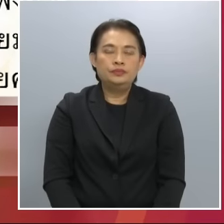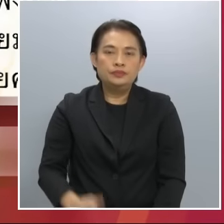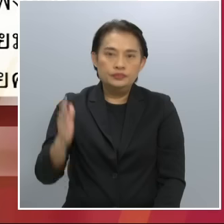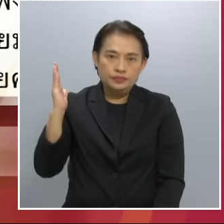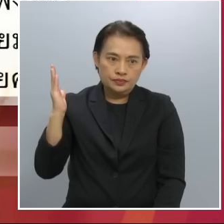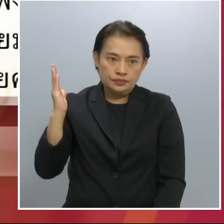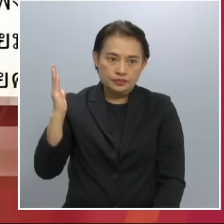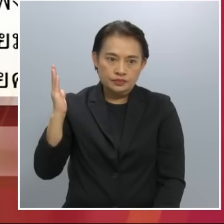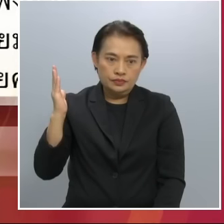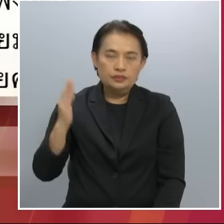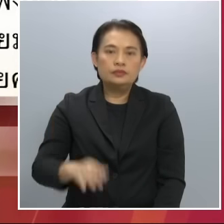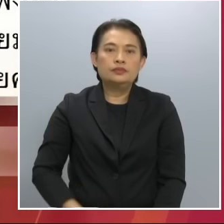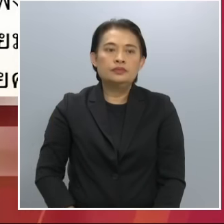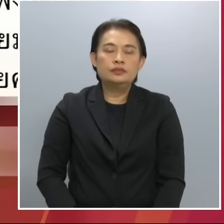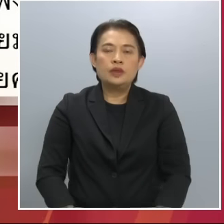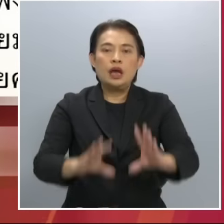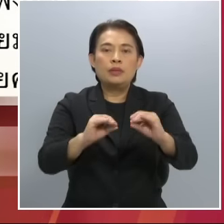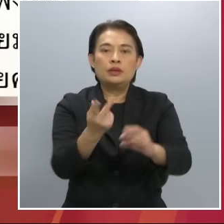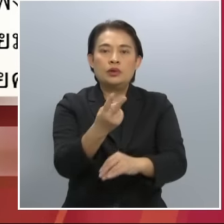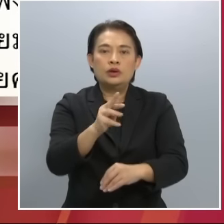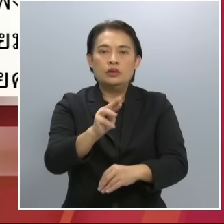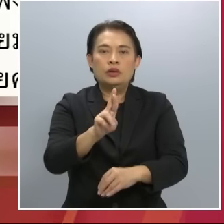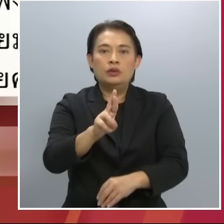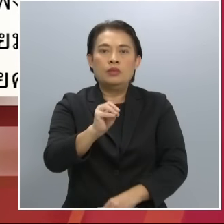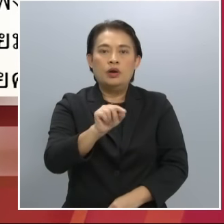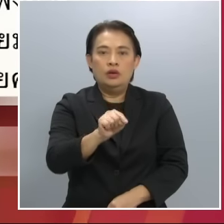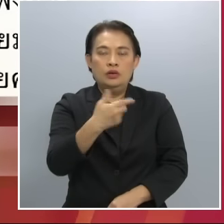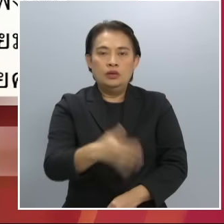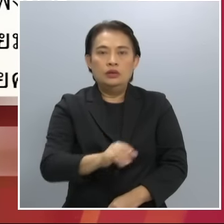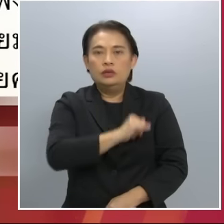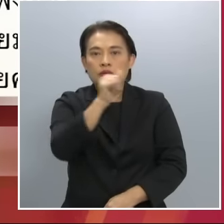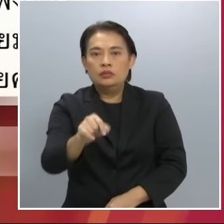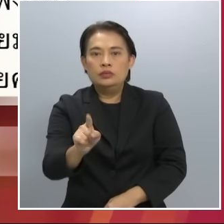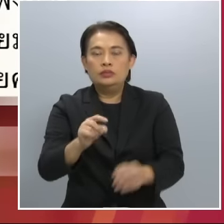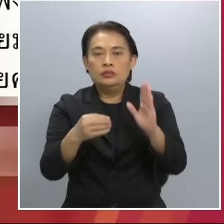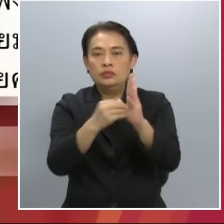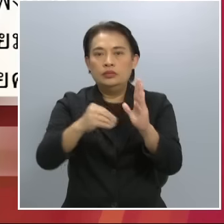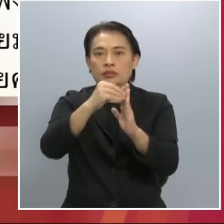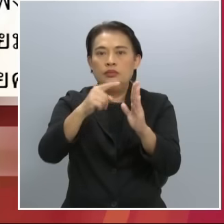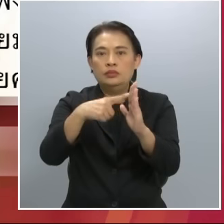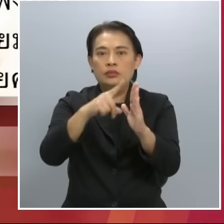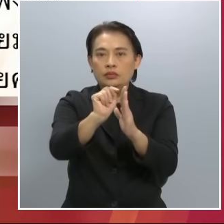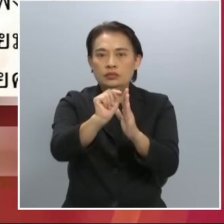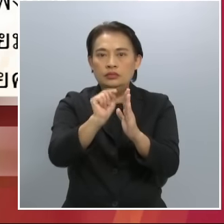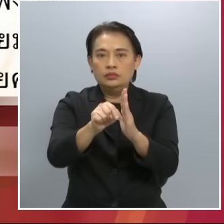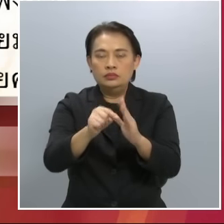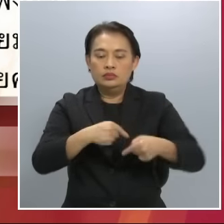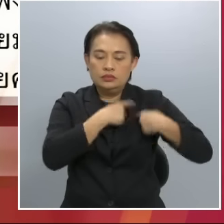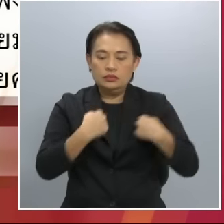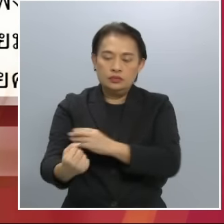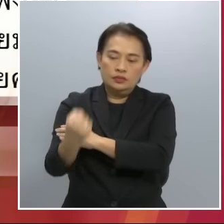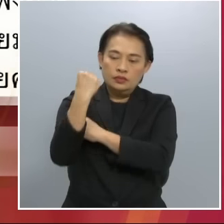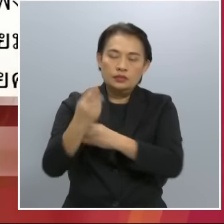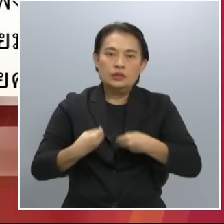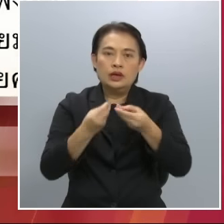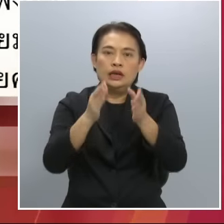อันนี้คืออันนี้หลังการประชุมครม.วันอังคารนี้จะเดินทางไปที่แม่สอดจังหวัดตากไปให้กำลังใจกำลังพลด้านความมั่นคง